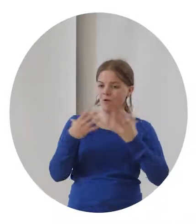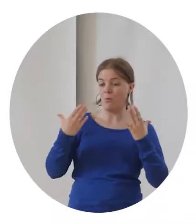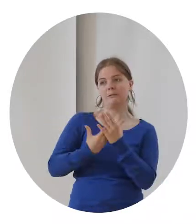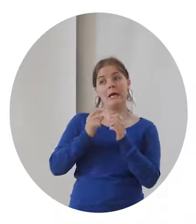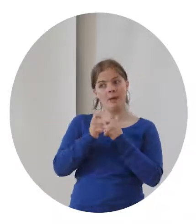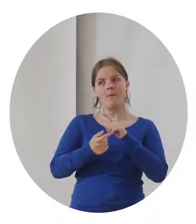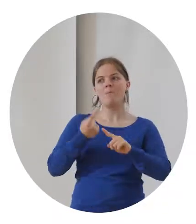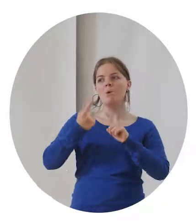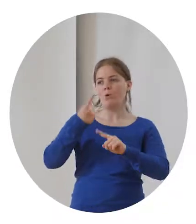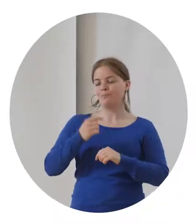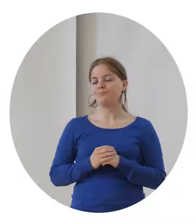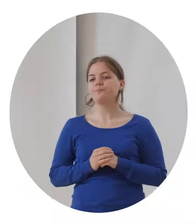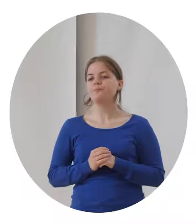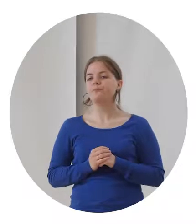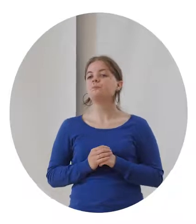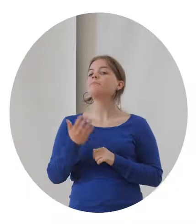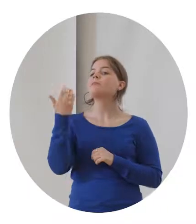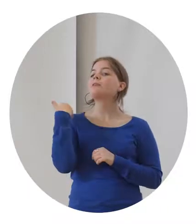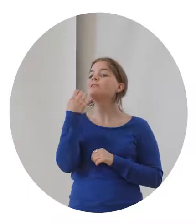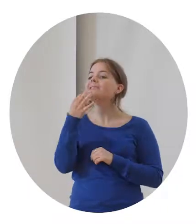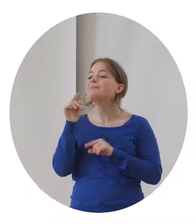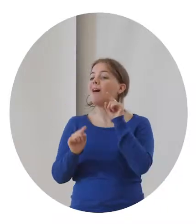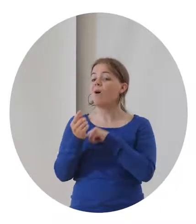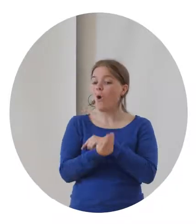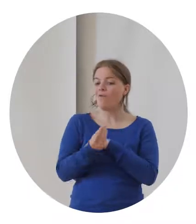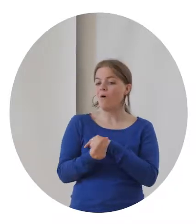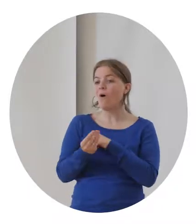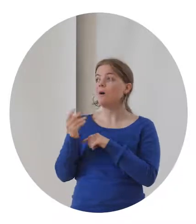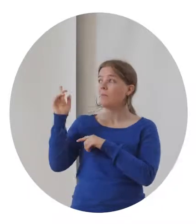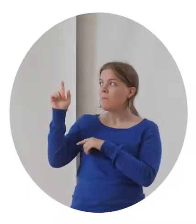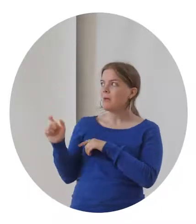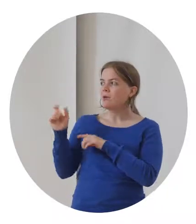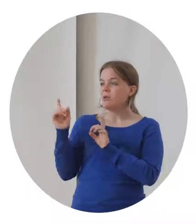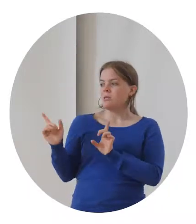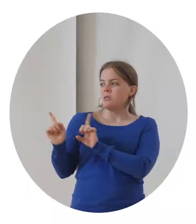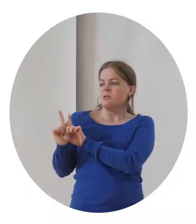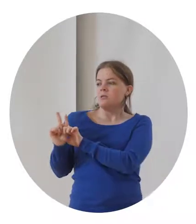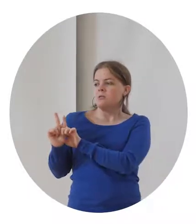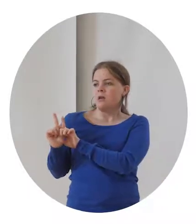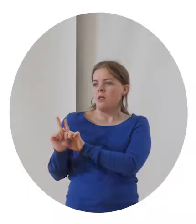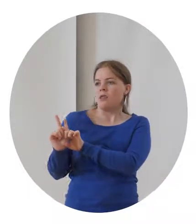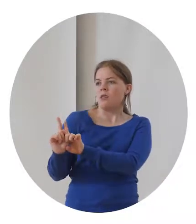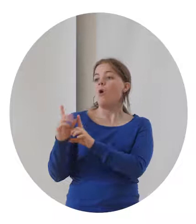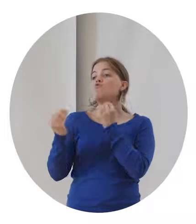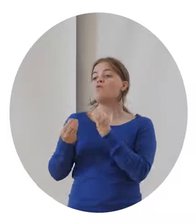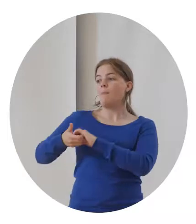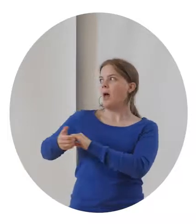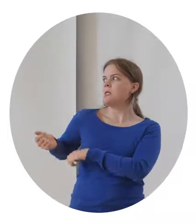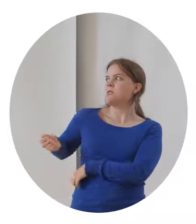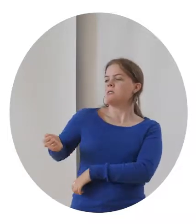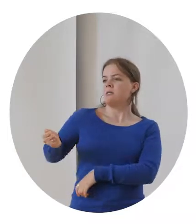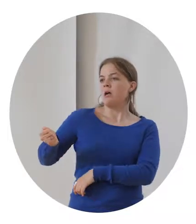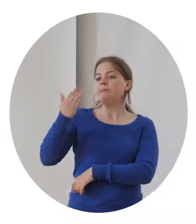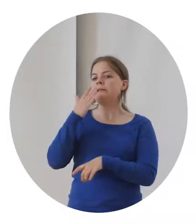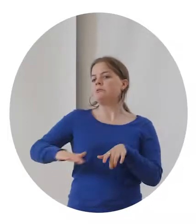Je disais tout à l'heure que des fois, ils se collent à la personne et donnent la main quand ils sont insécurisés dans les lieux où ils sentent qu'il y a des difficultés. Mais il